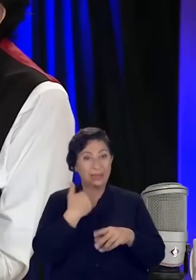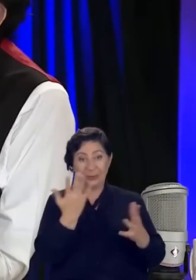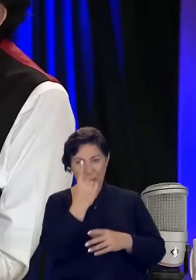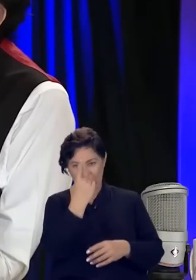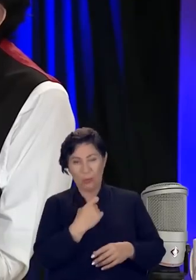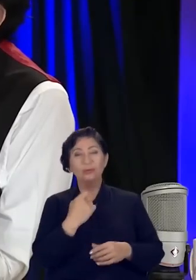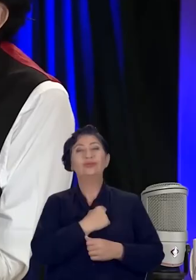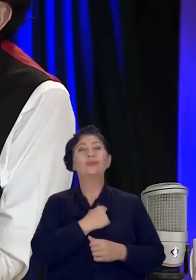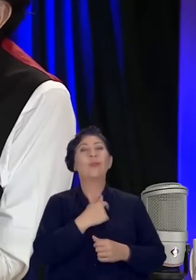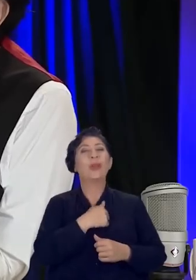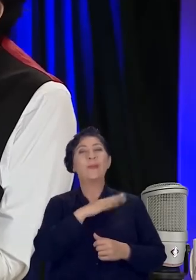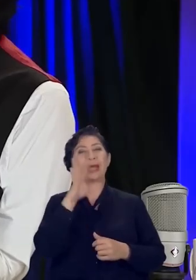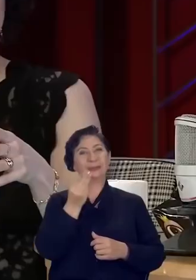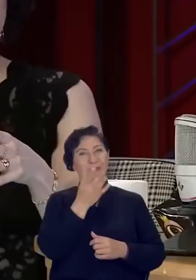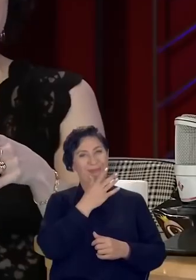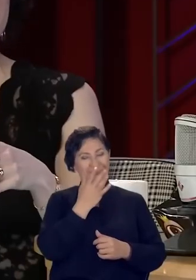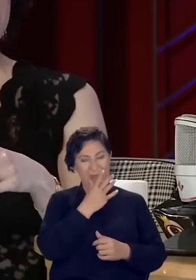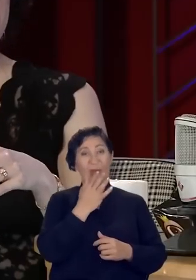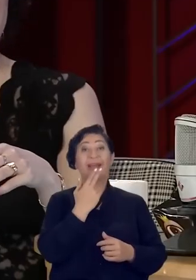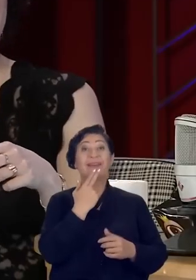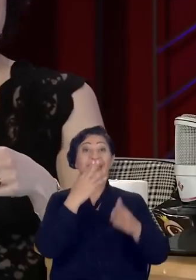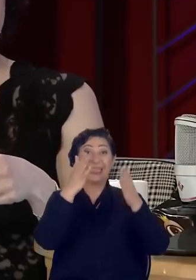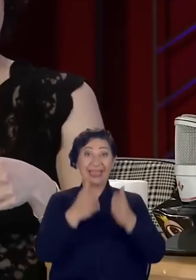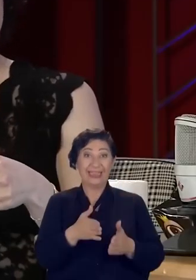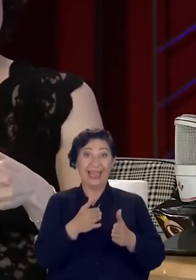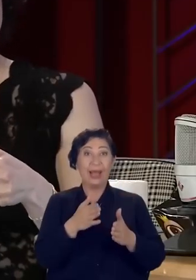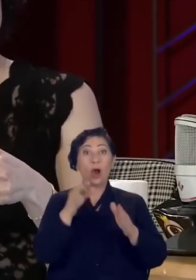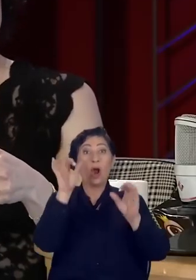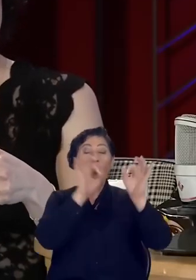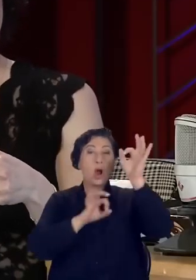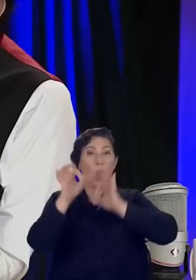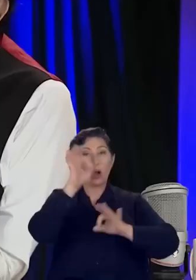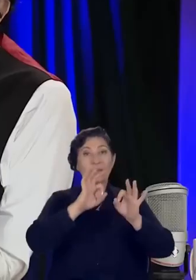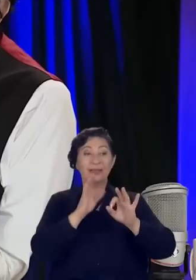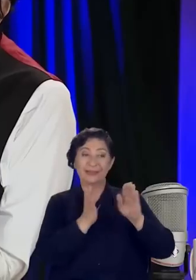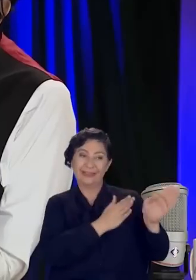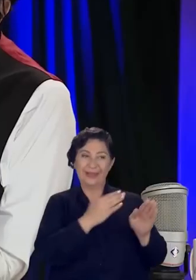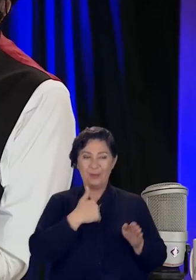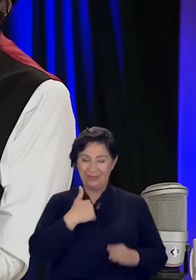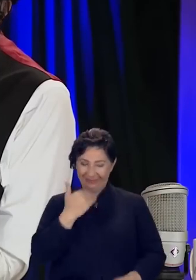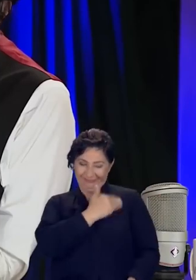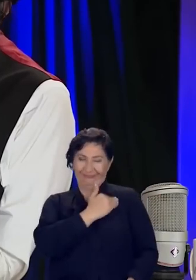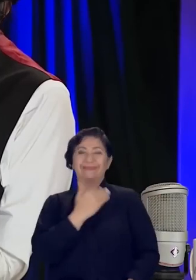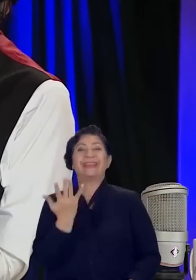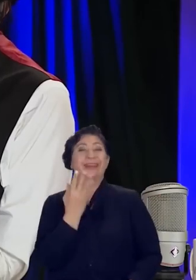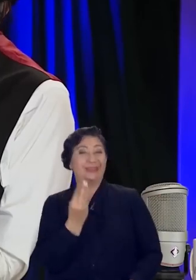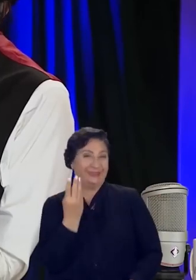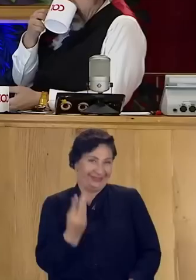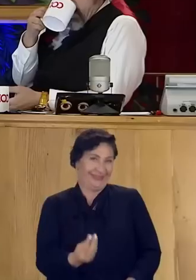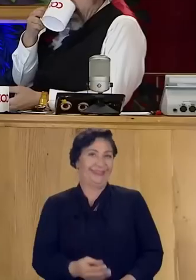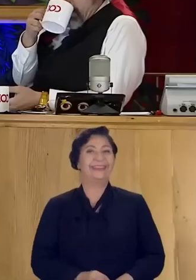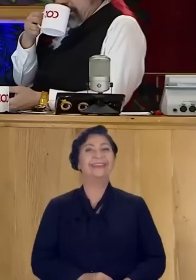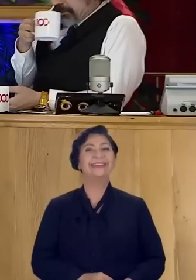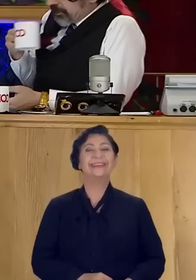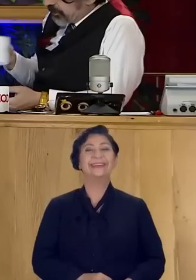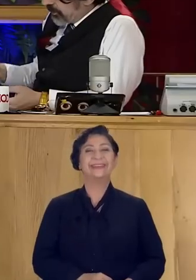bana sor canım gibi benim. Değil, dinler. Hayır tabii ki kadınlar Google'lamak yerine beni tercih etseler çok daha güzel tabii ki.